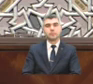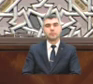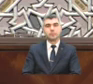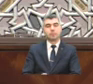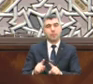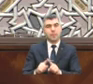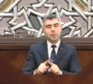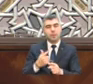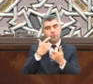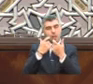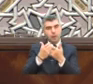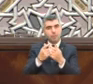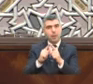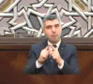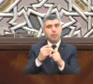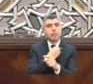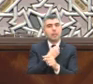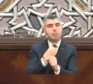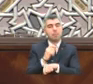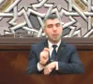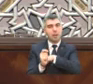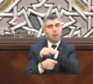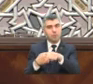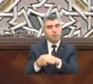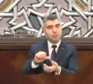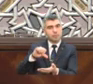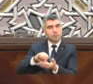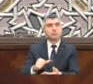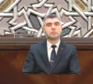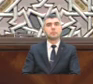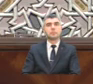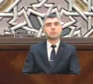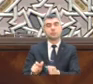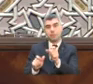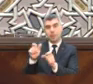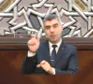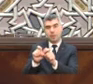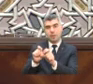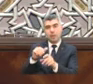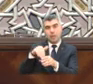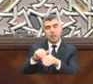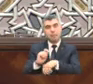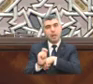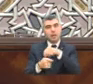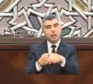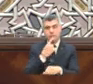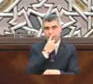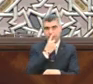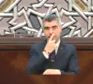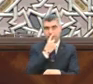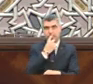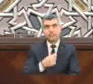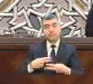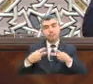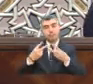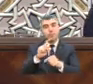واقع الصحة بالعالم القروي للسيدات والسادة النواب المحترمين من الفريق الحركي،